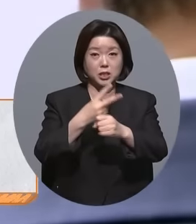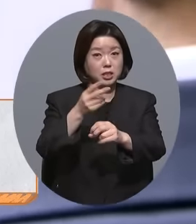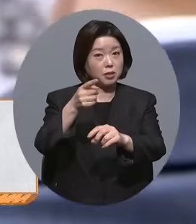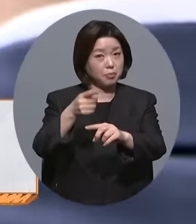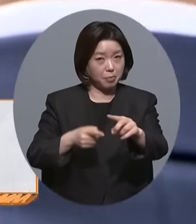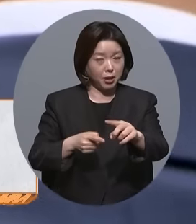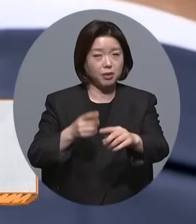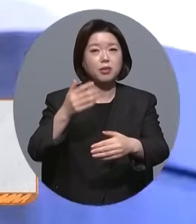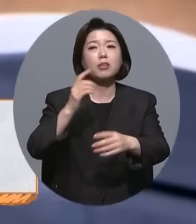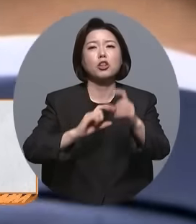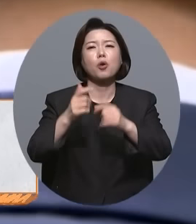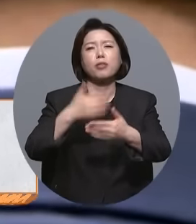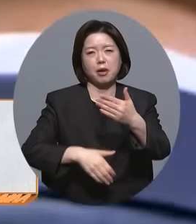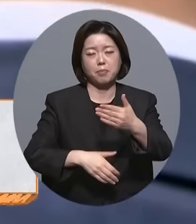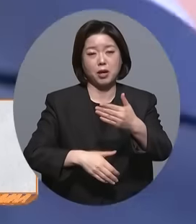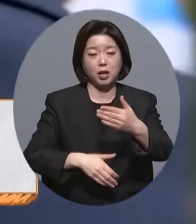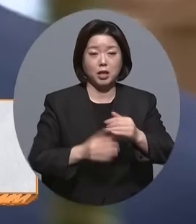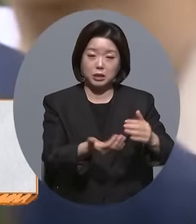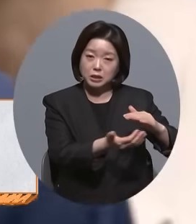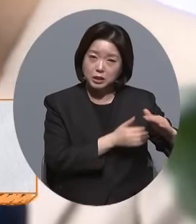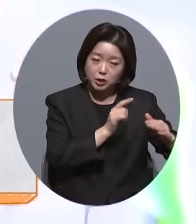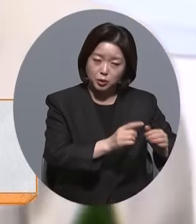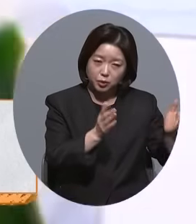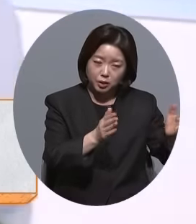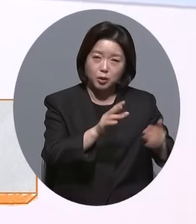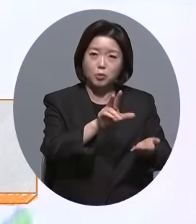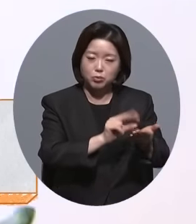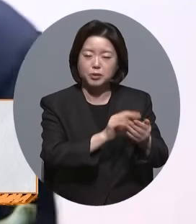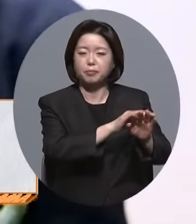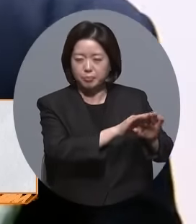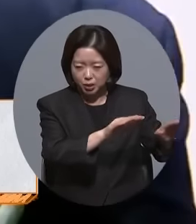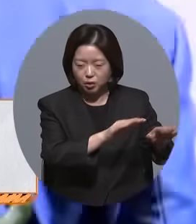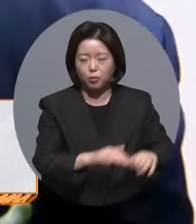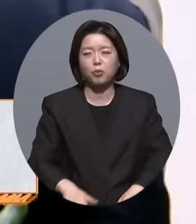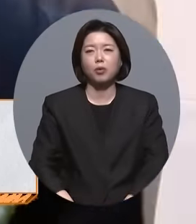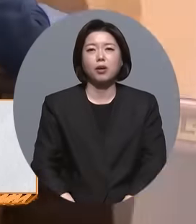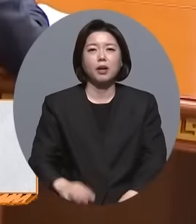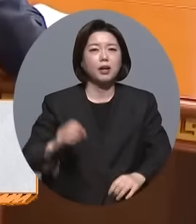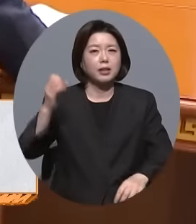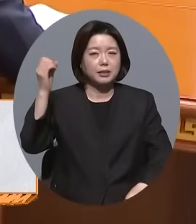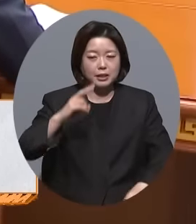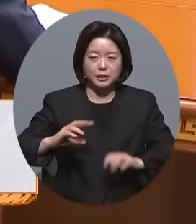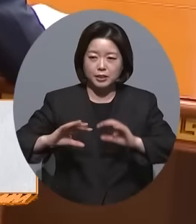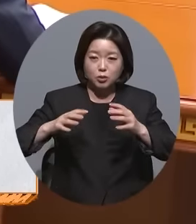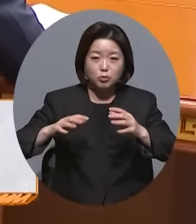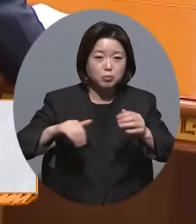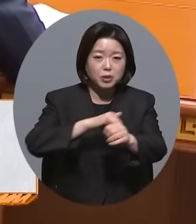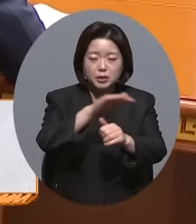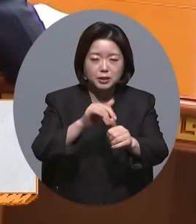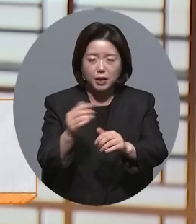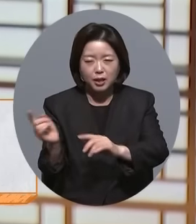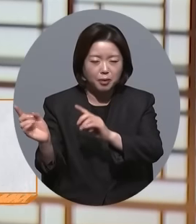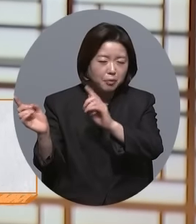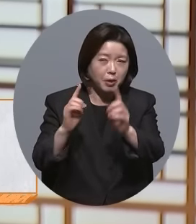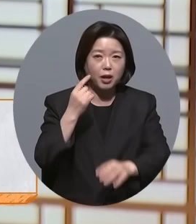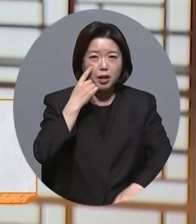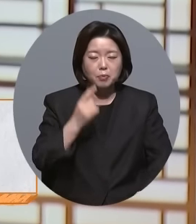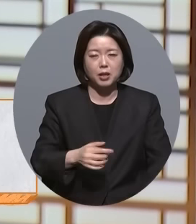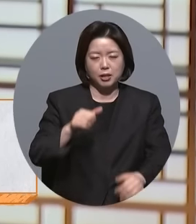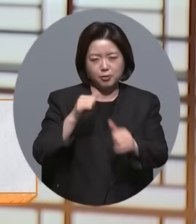2년 반 동안에 문제가 있었던 것들을 매듭을 짓고 그다음에 국민의 사랑을 다시 되찾도록 하자라는 그런 충원의